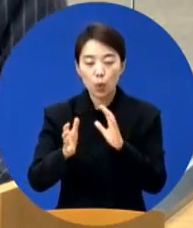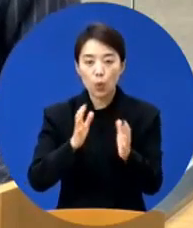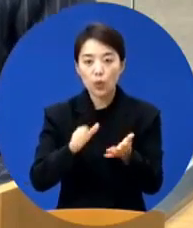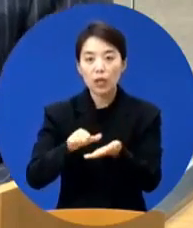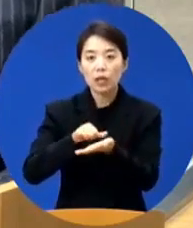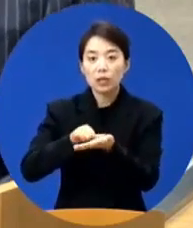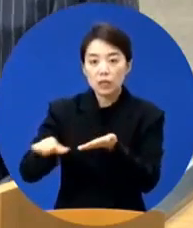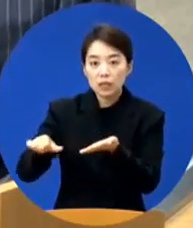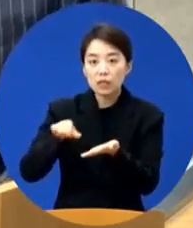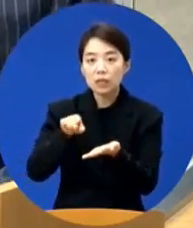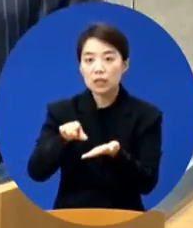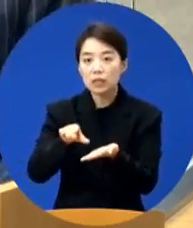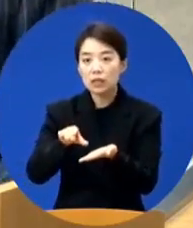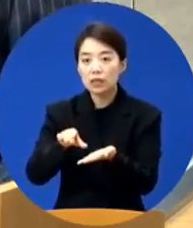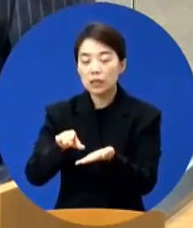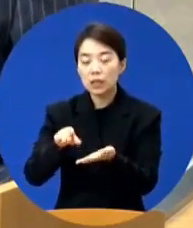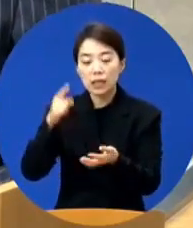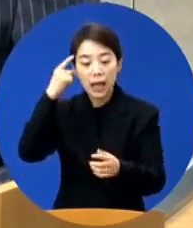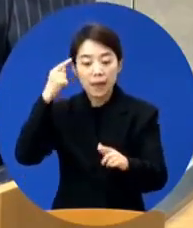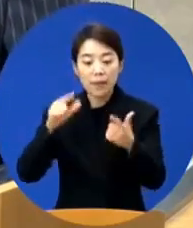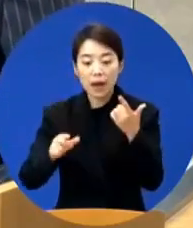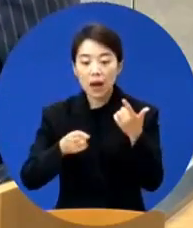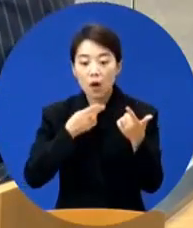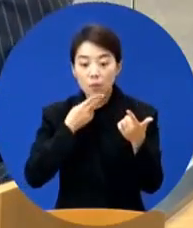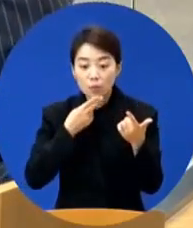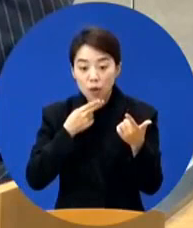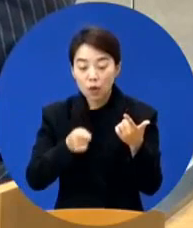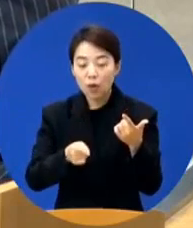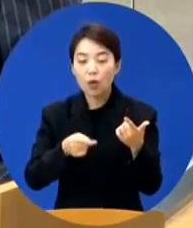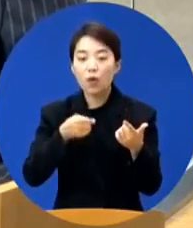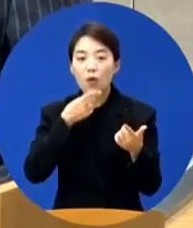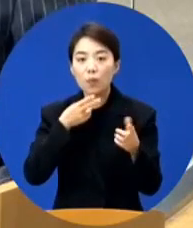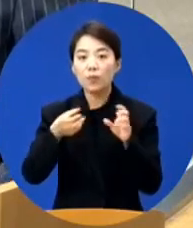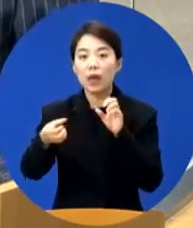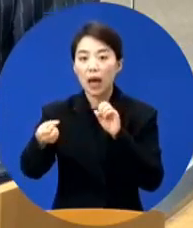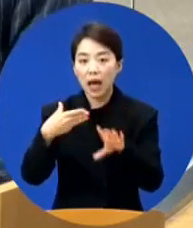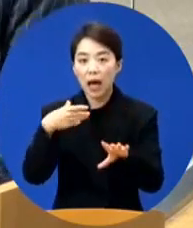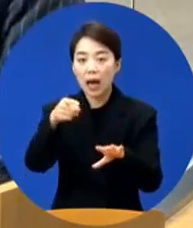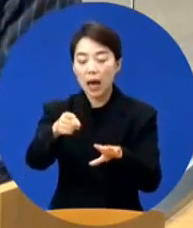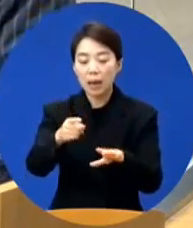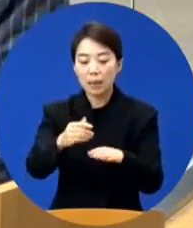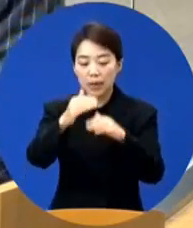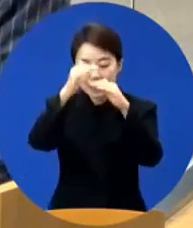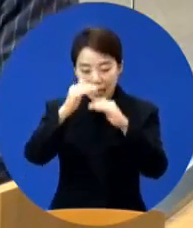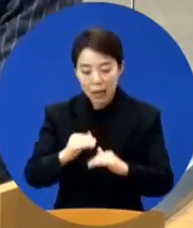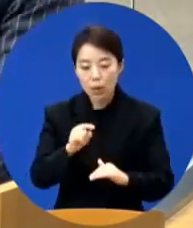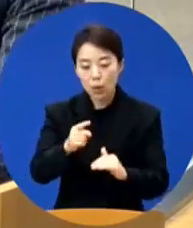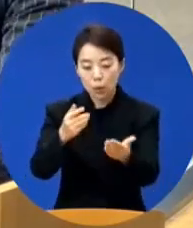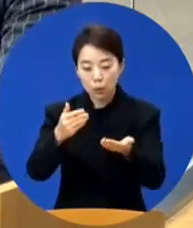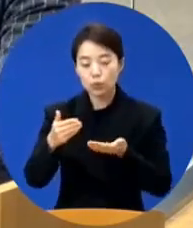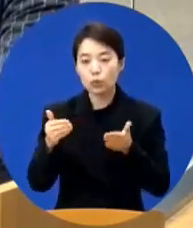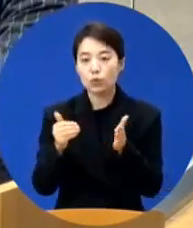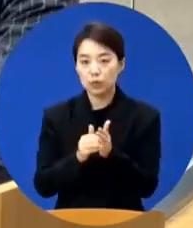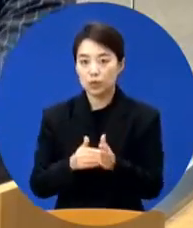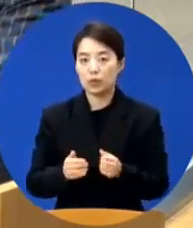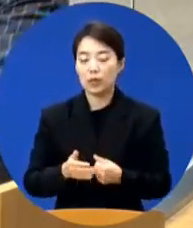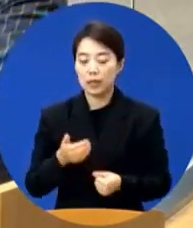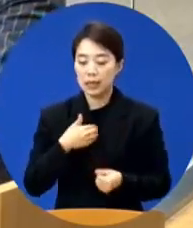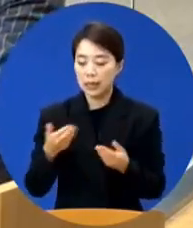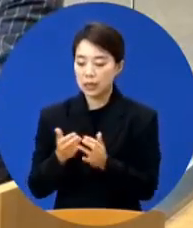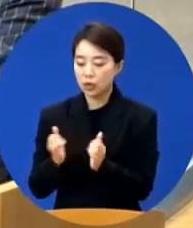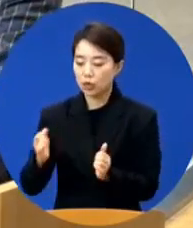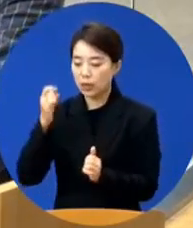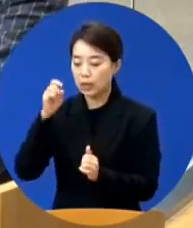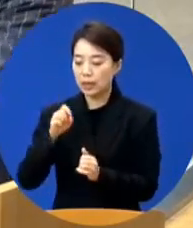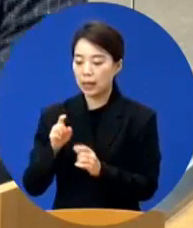없으십니까? 없습니다. 하면은 진행한다고 속기록을 갖고 왔습니다. 그래서 제가 직원들한테 그런 얘기를 했습니다.